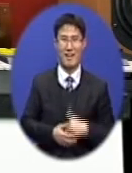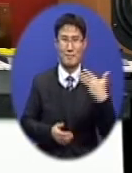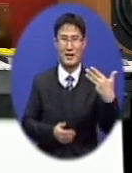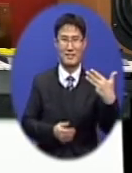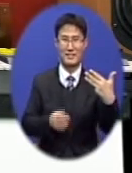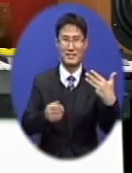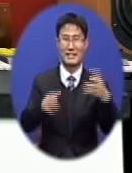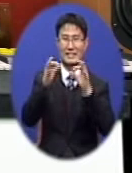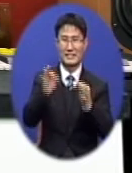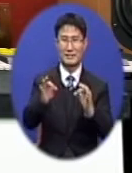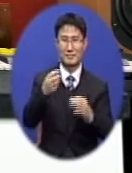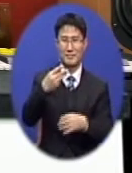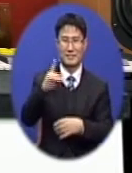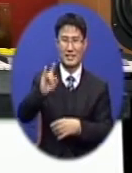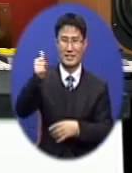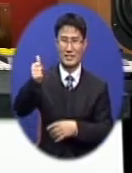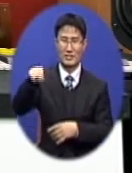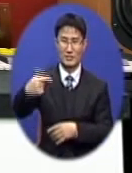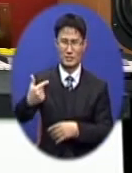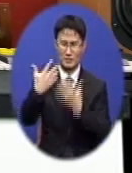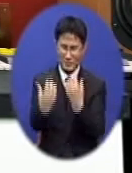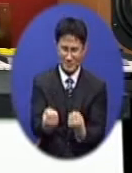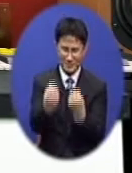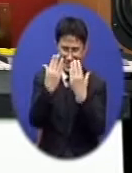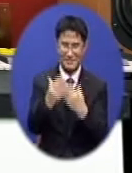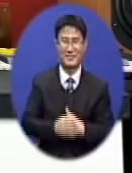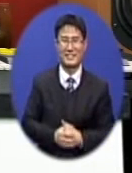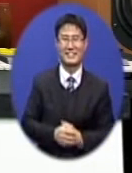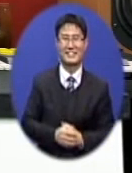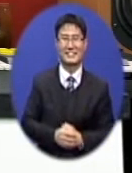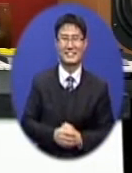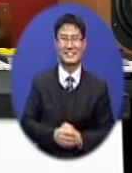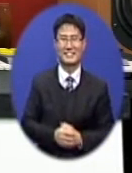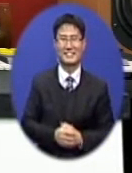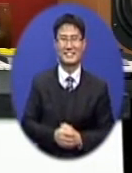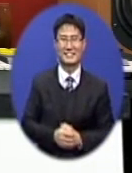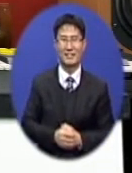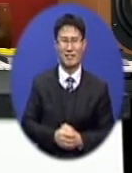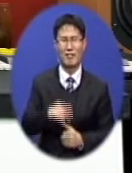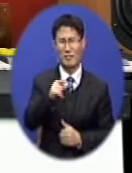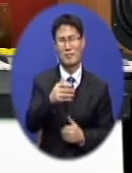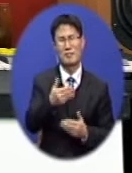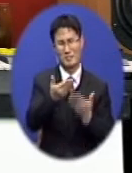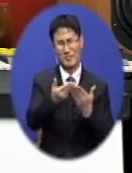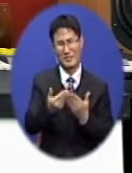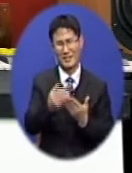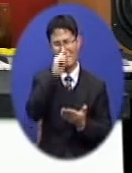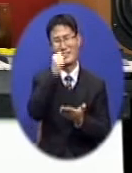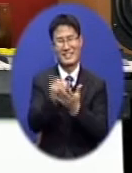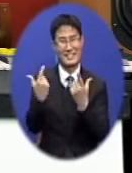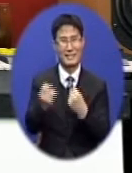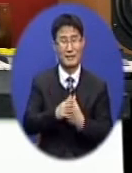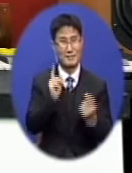우와, 8번 김태훈님 축하드립니다. 이야, 축하드립니다. 네. 네, 받으실 만해요. 네.